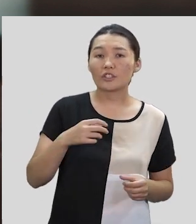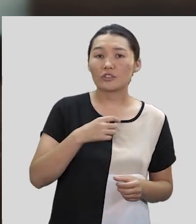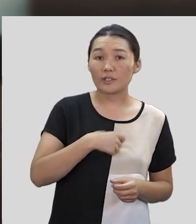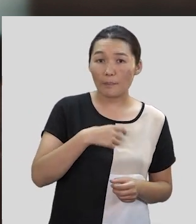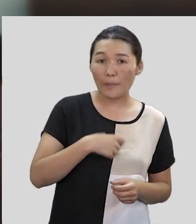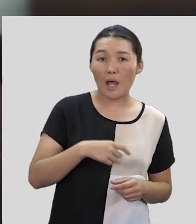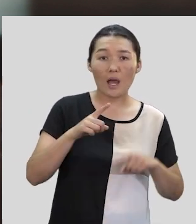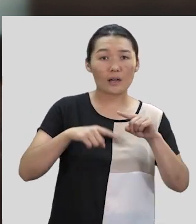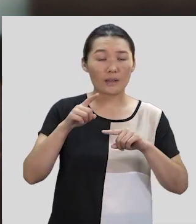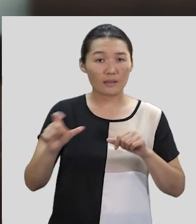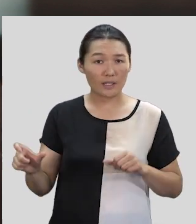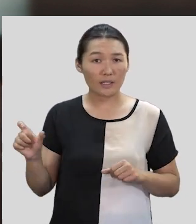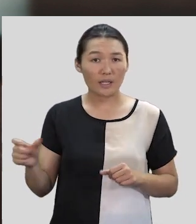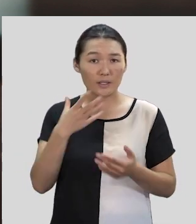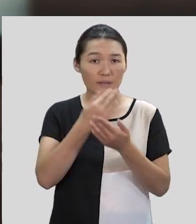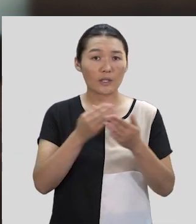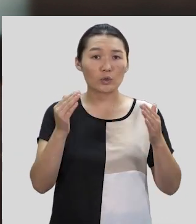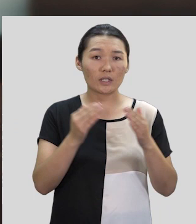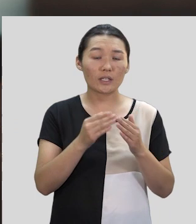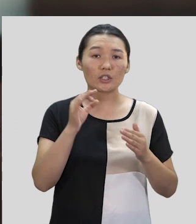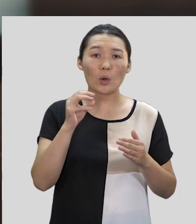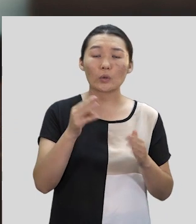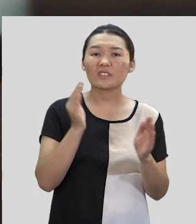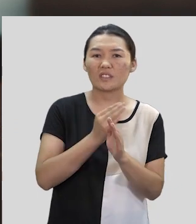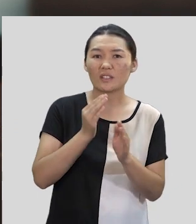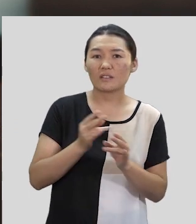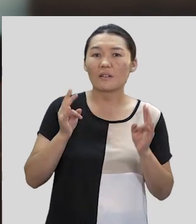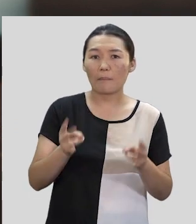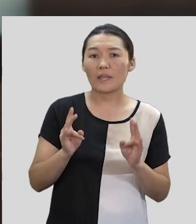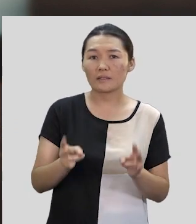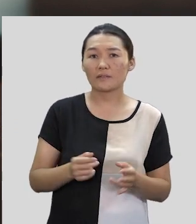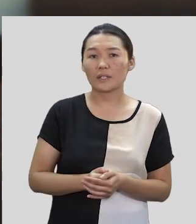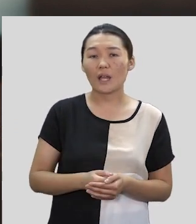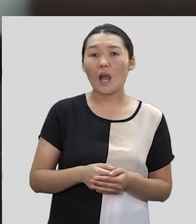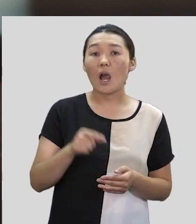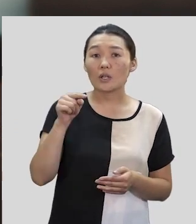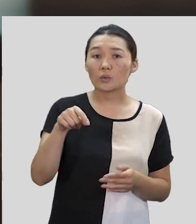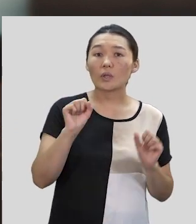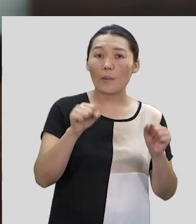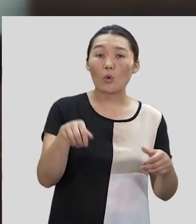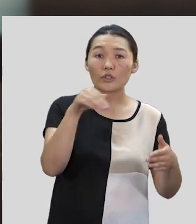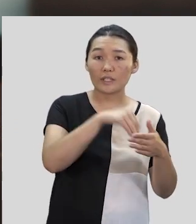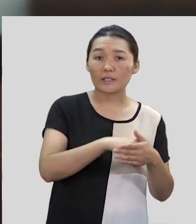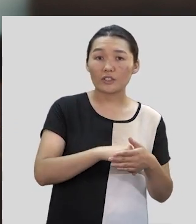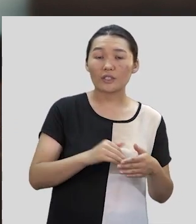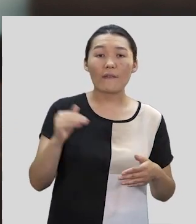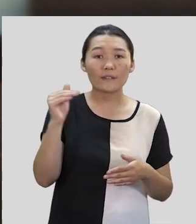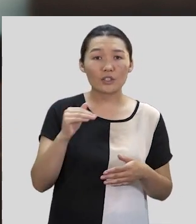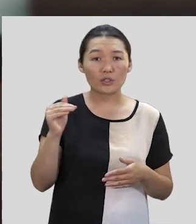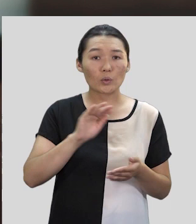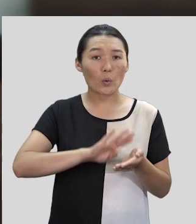свое жилище от стихийных бедствий сюда же можно отнести и физическую безопасность